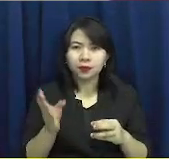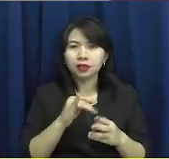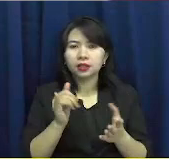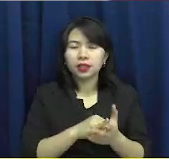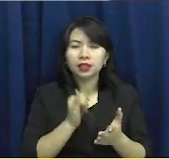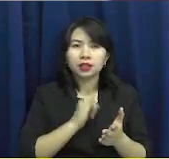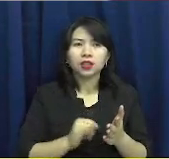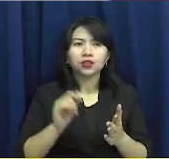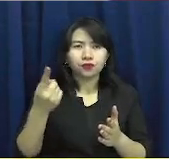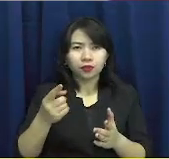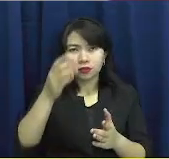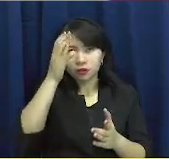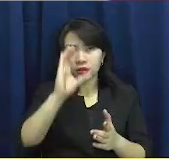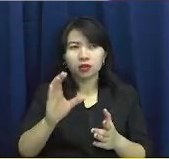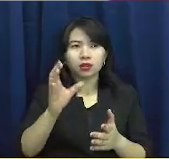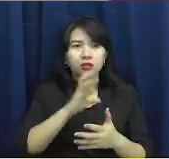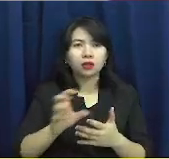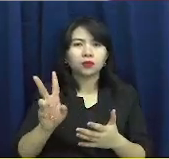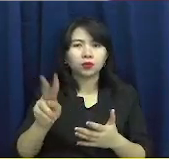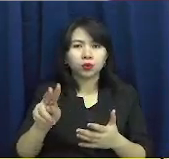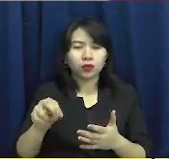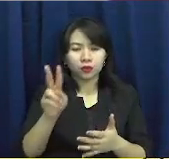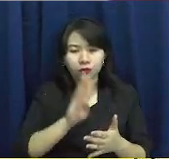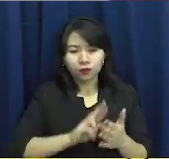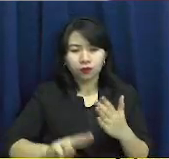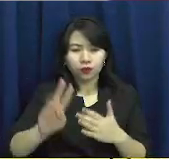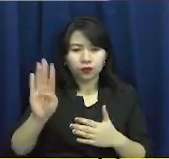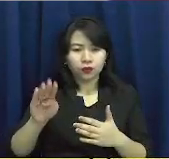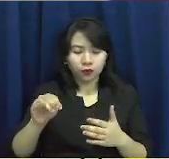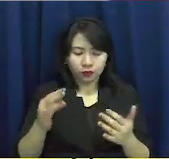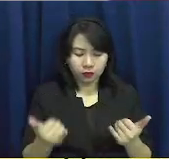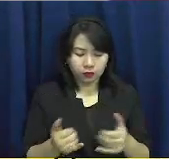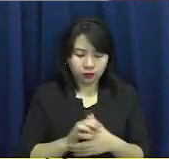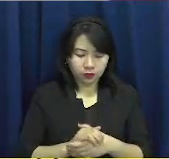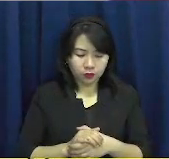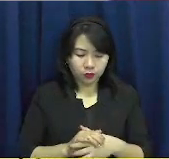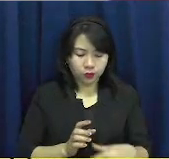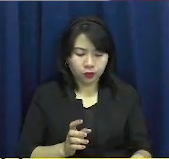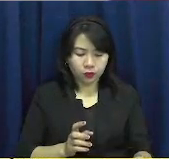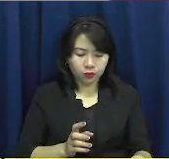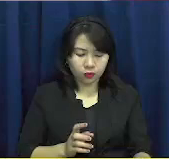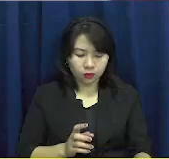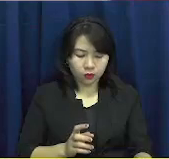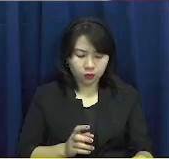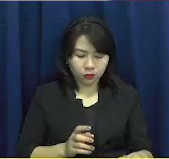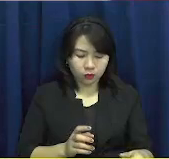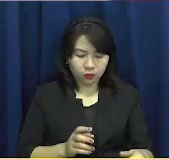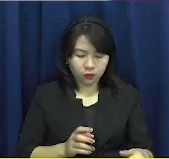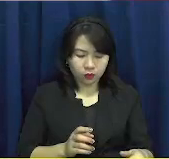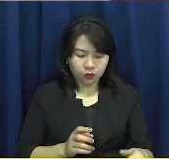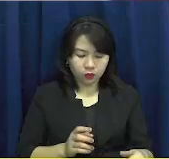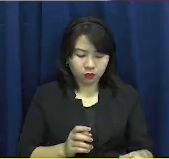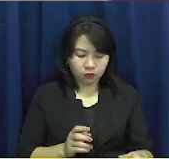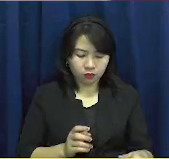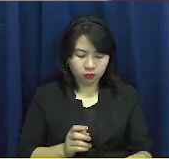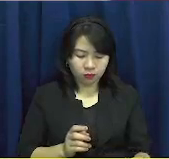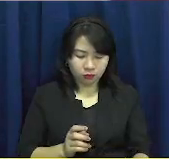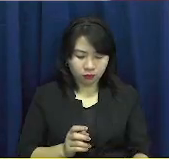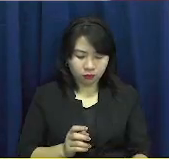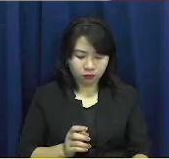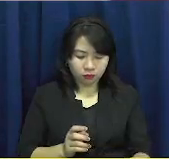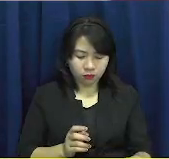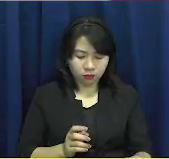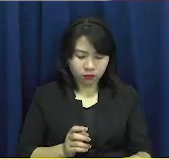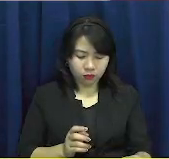12 verse 14 po ako. Sabi po niya dito, basahin ko lamang po ito, no? For the body is not one member but